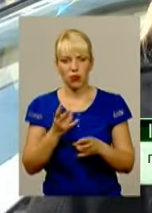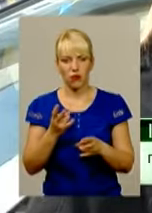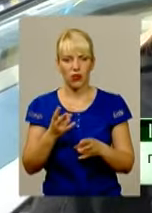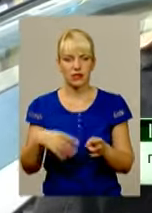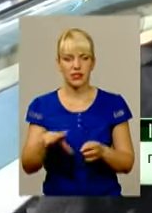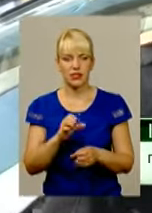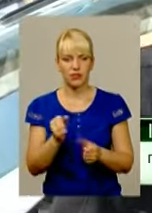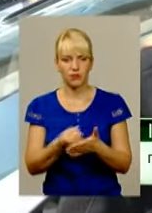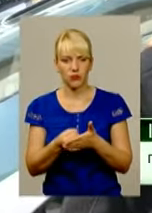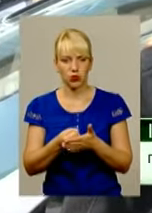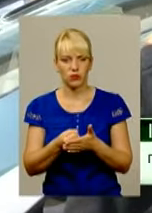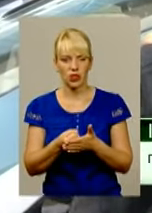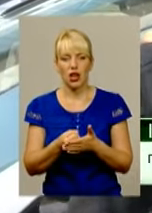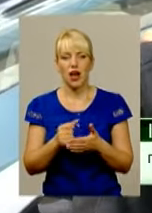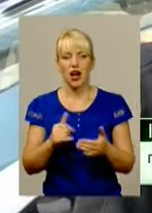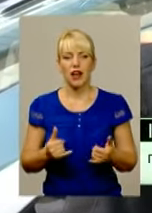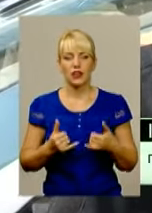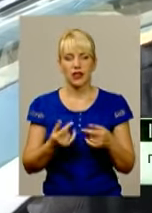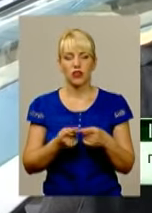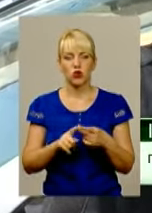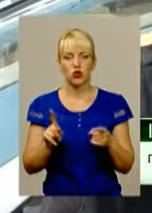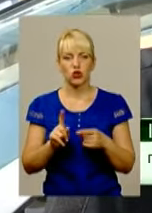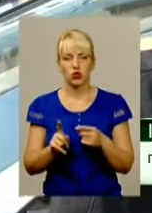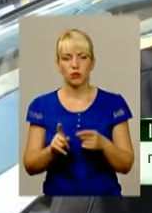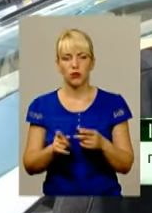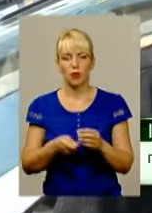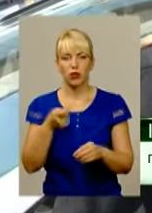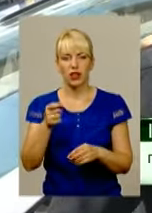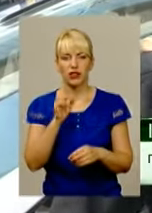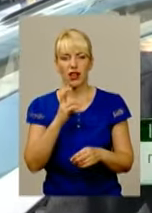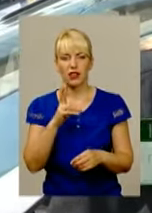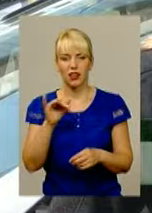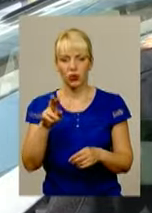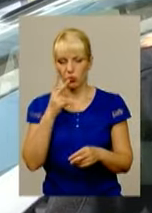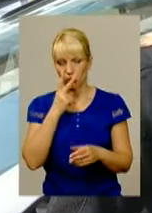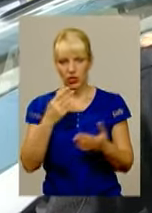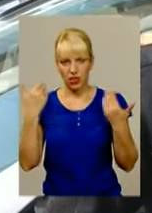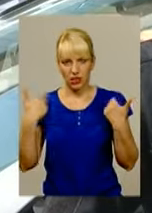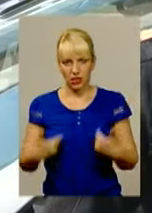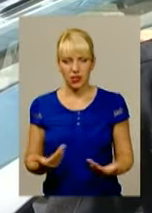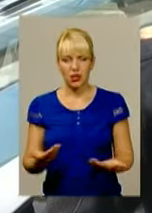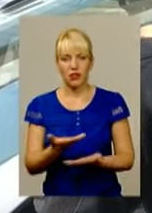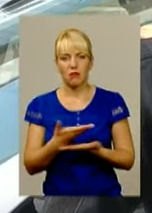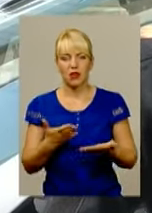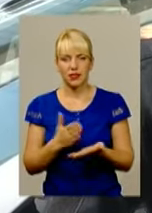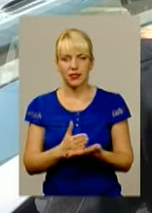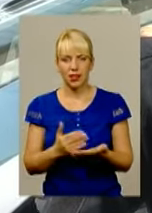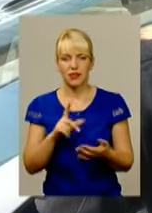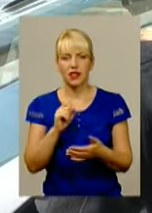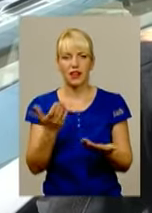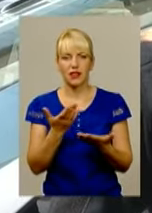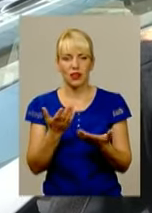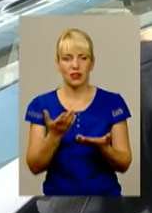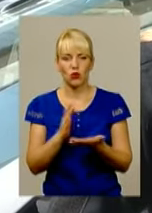напевно, йти сюди. А для того, щоб подати анкету, вони мають бачити, які йми є, і на які умови вони